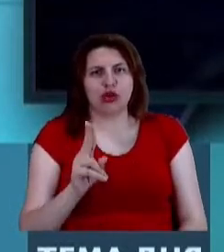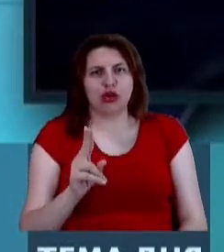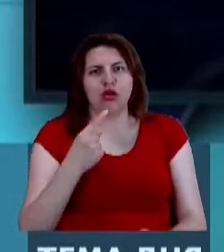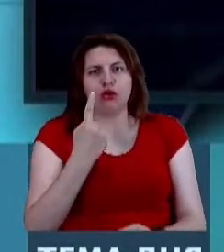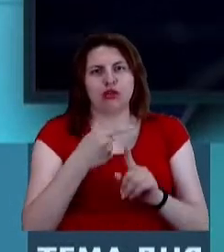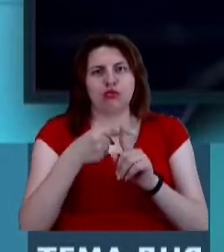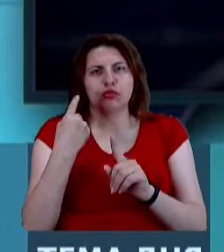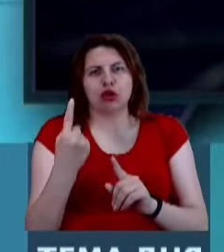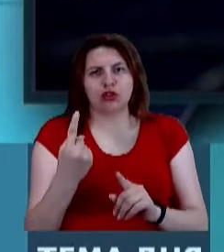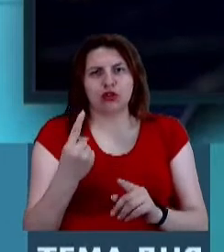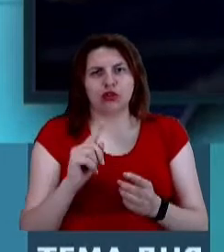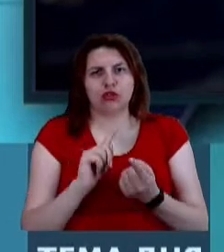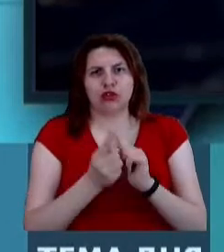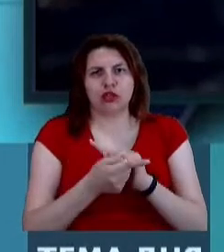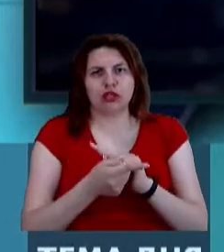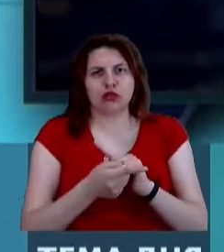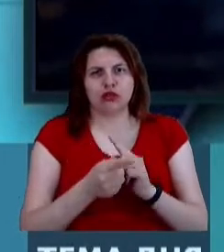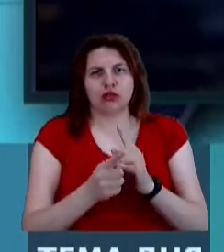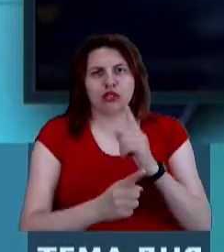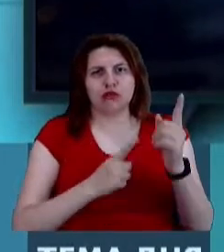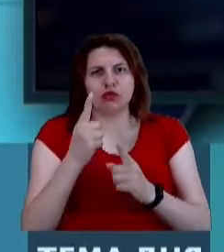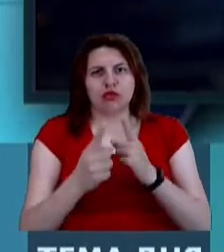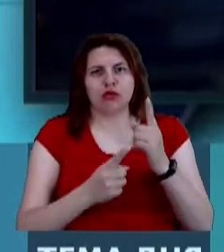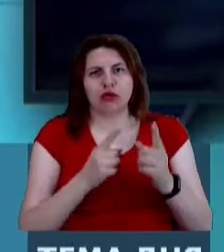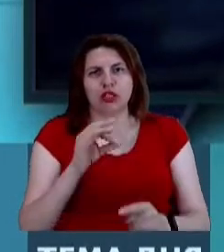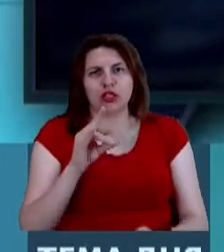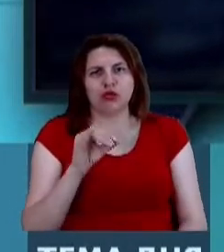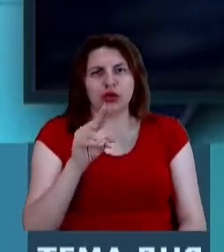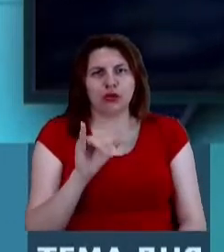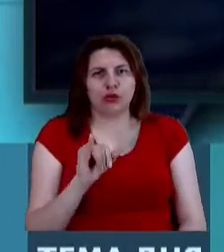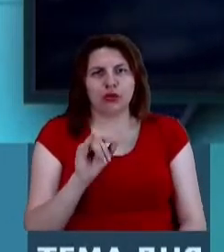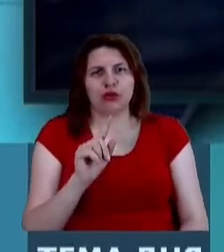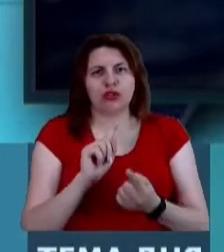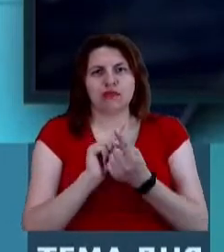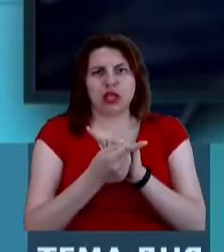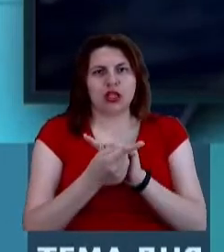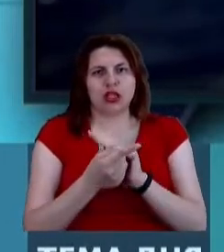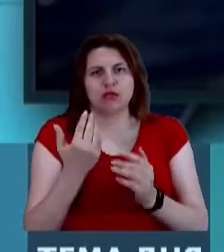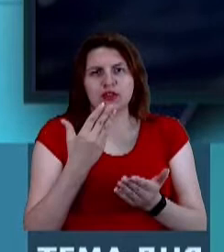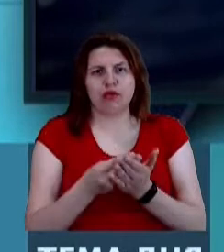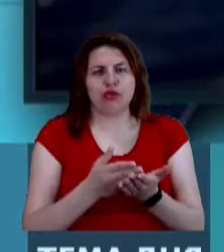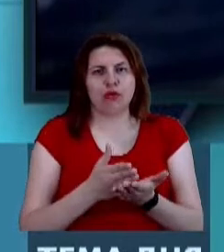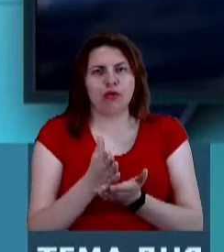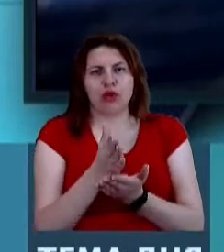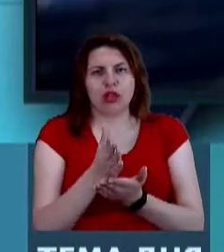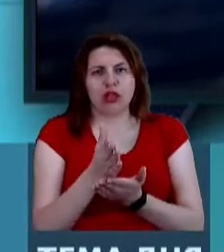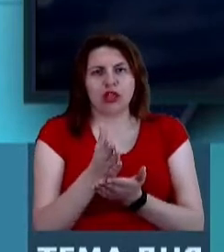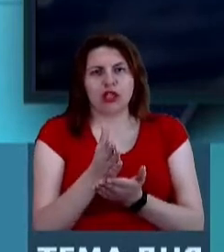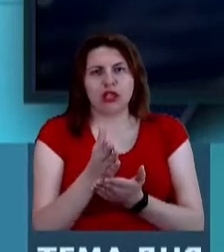різко змінив свою риторику і змінив, мені здається, свою політику неупередженого такого